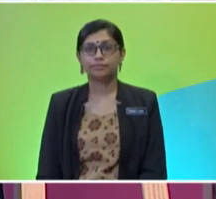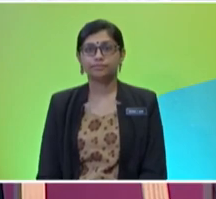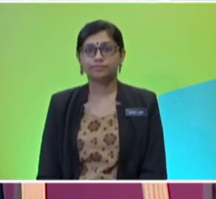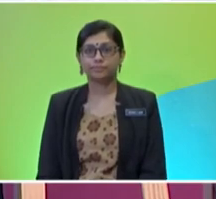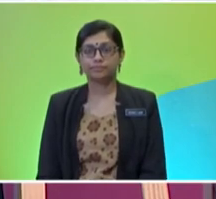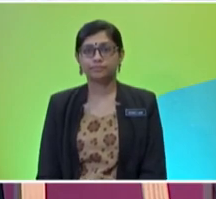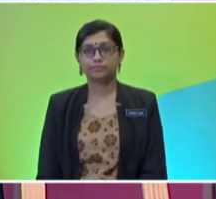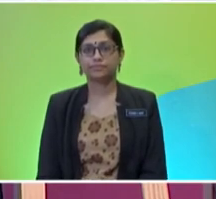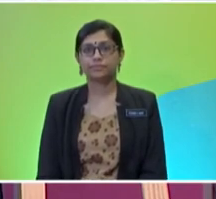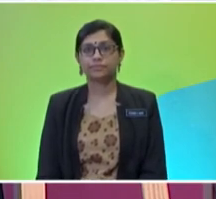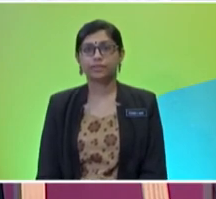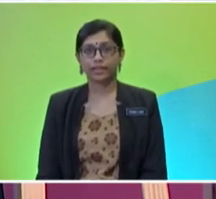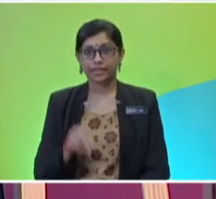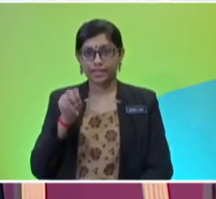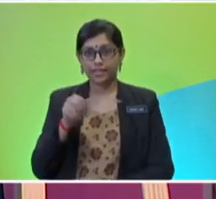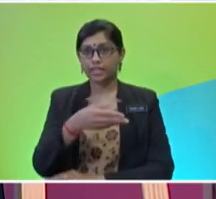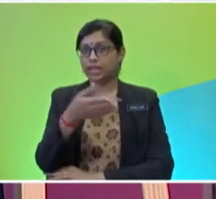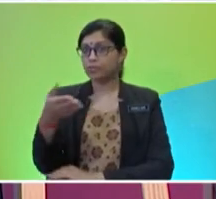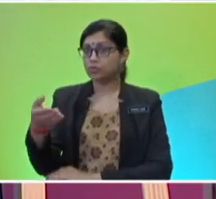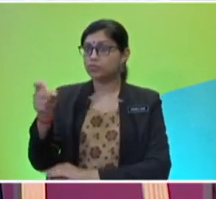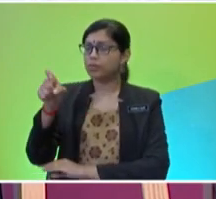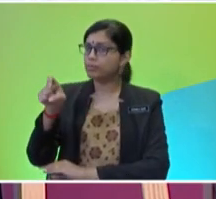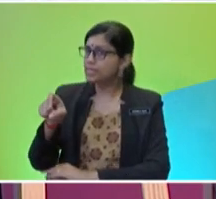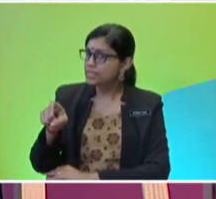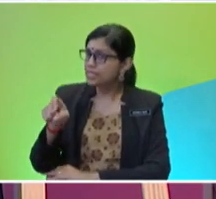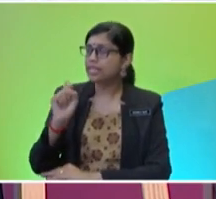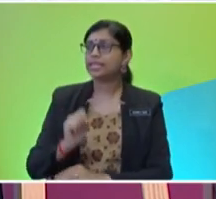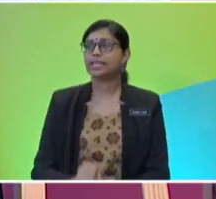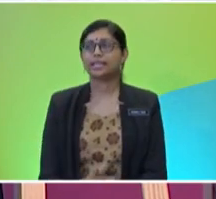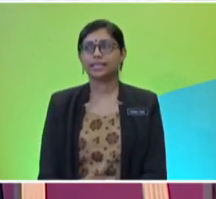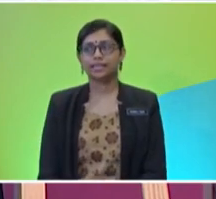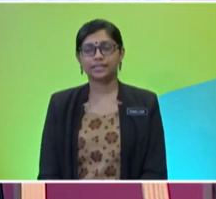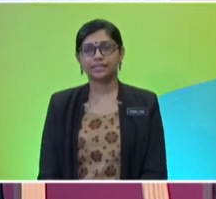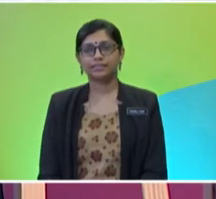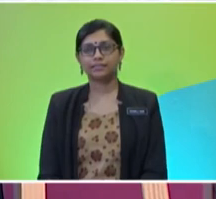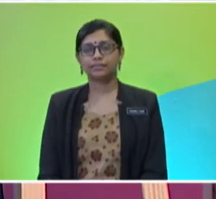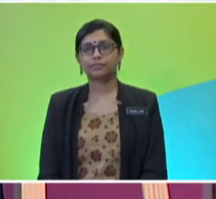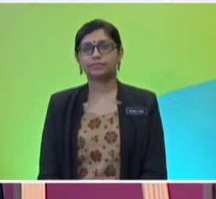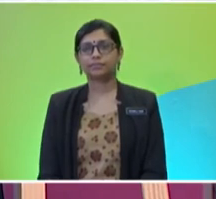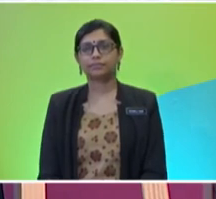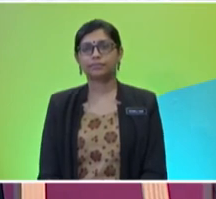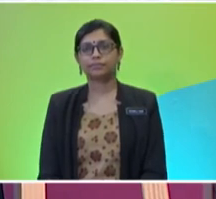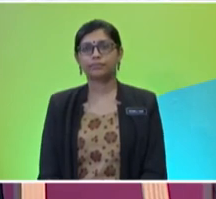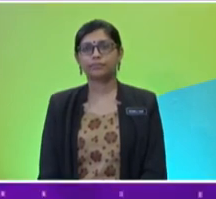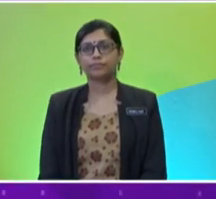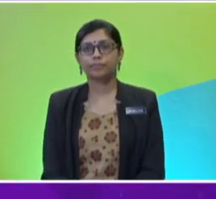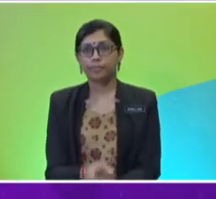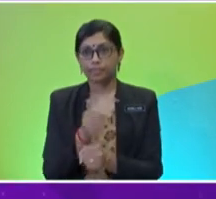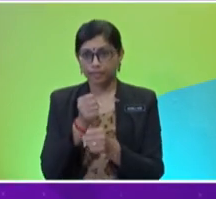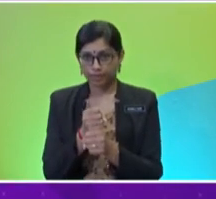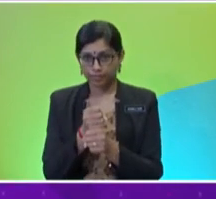Kriteria ni murid mesti bila dah habis pembelajaran kita hari ini, murid-murid perlu ataupun semua murid